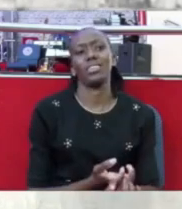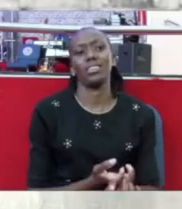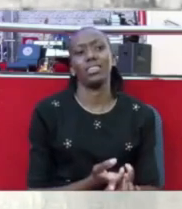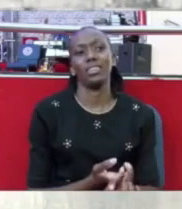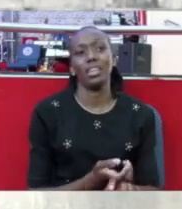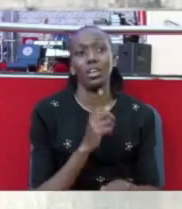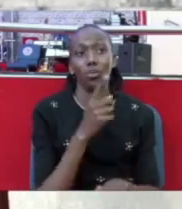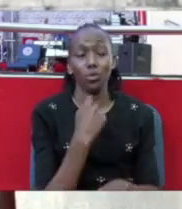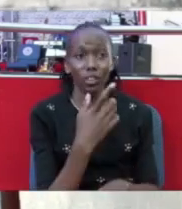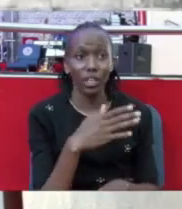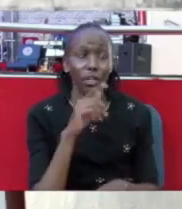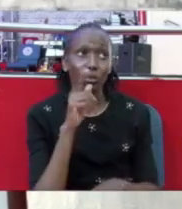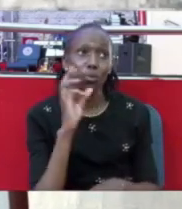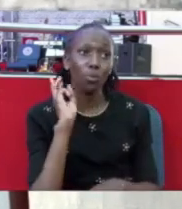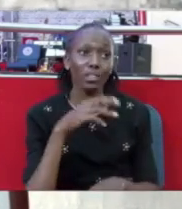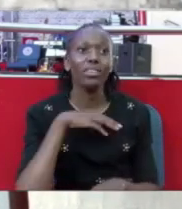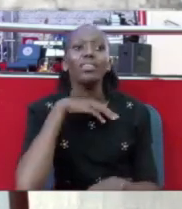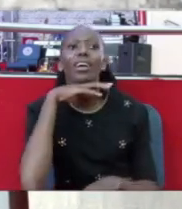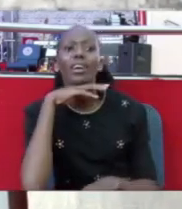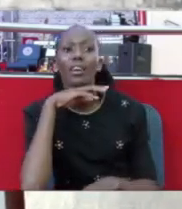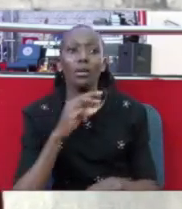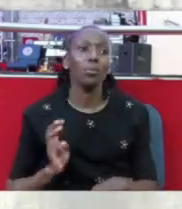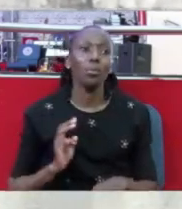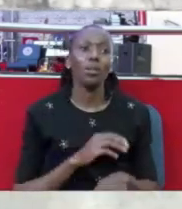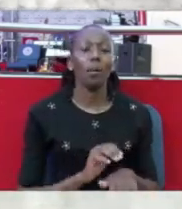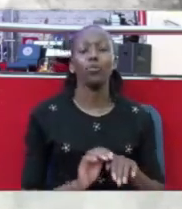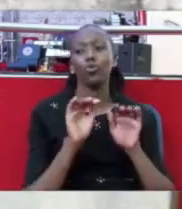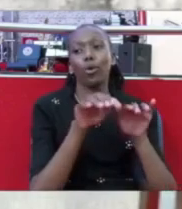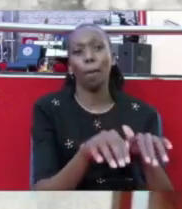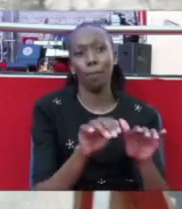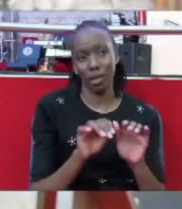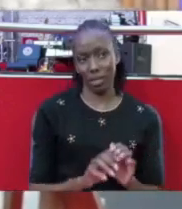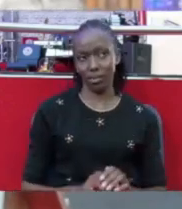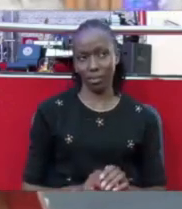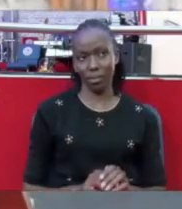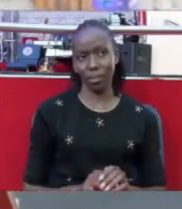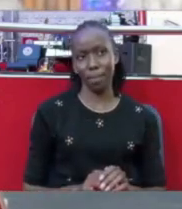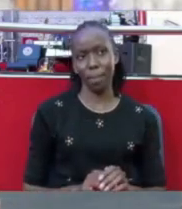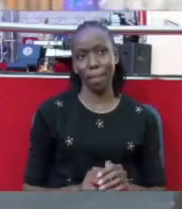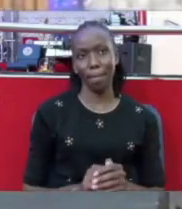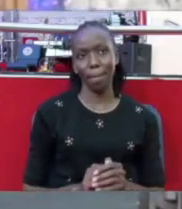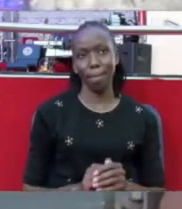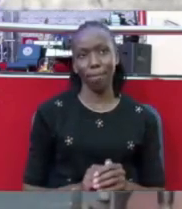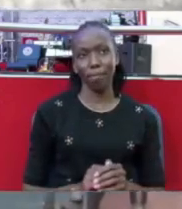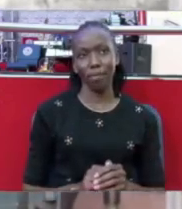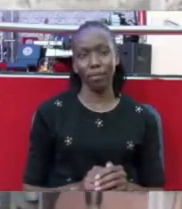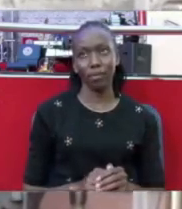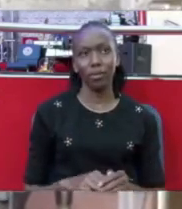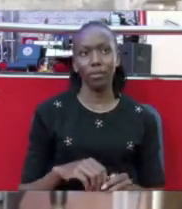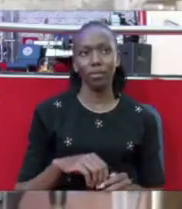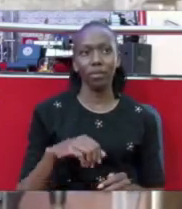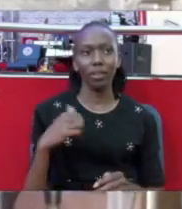we will surely come to your funeral. Kwa sababu ukisema unakufa, kwa hakika tutakuja kwa mazishi yako. The other day